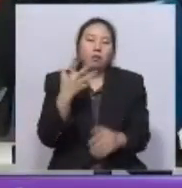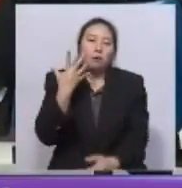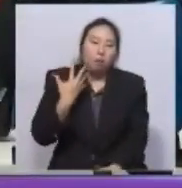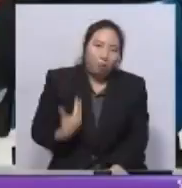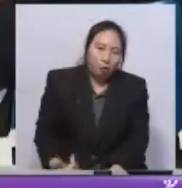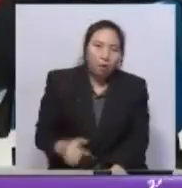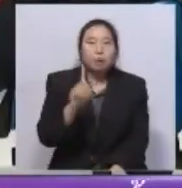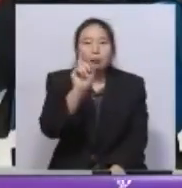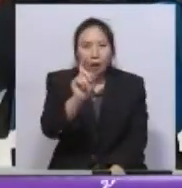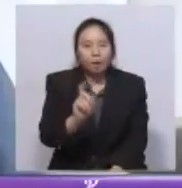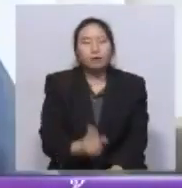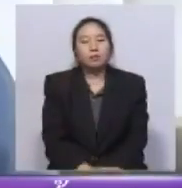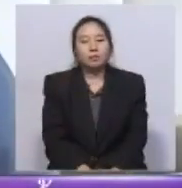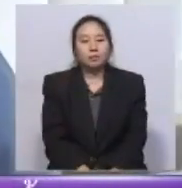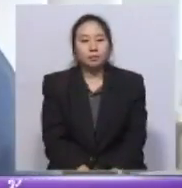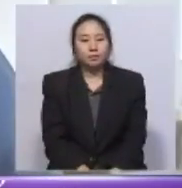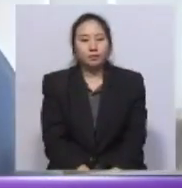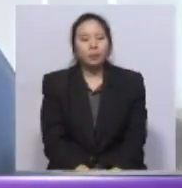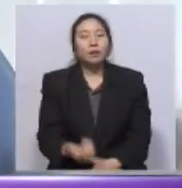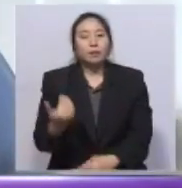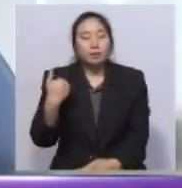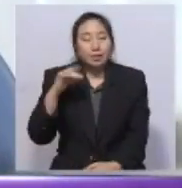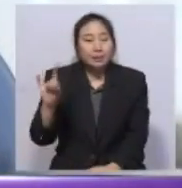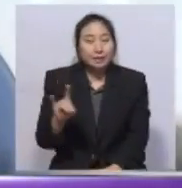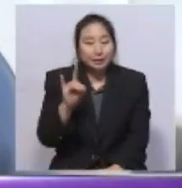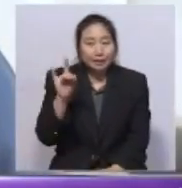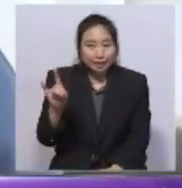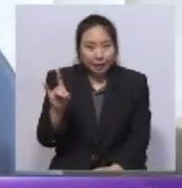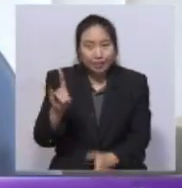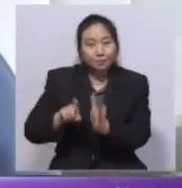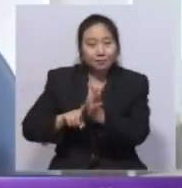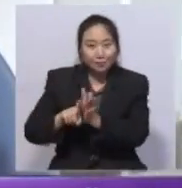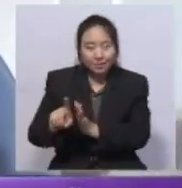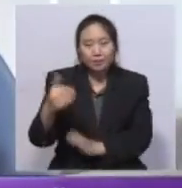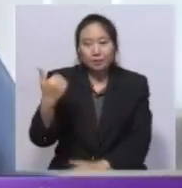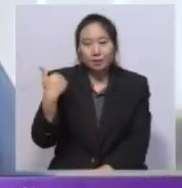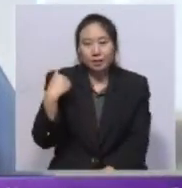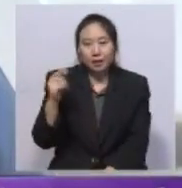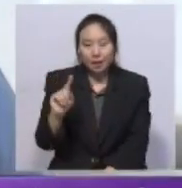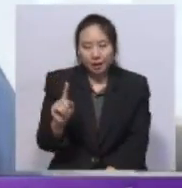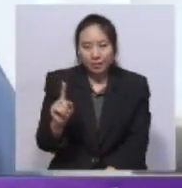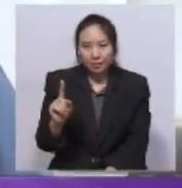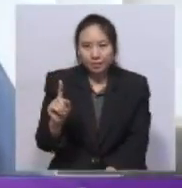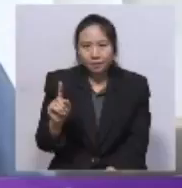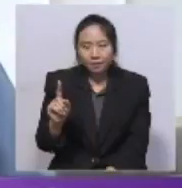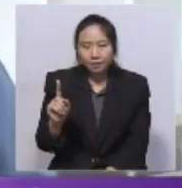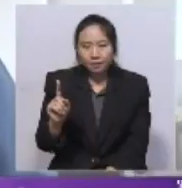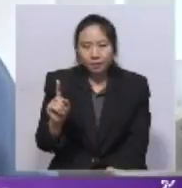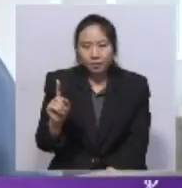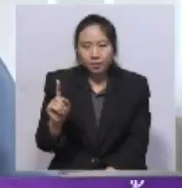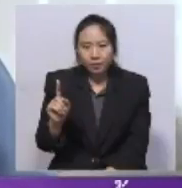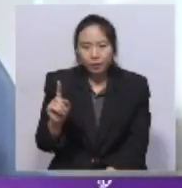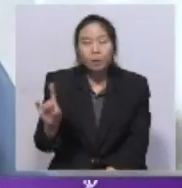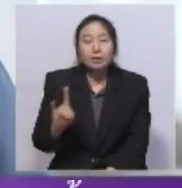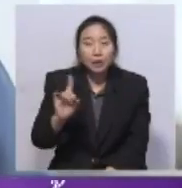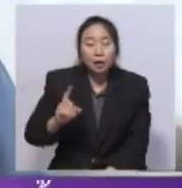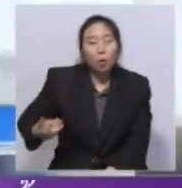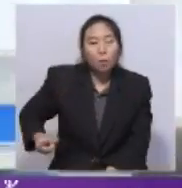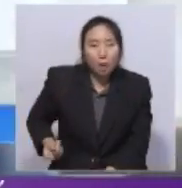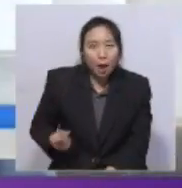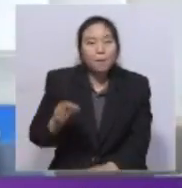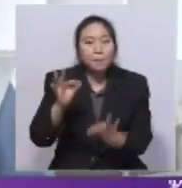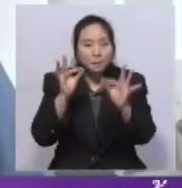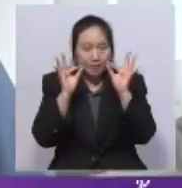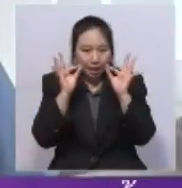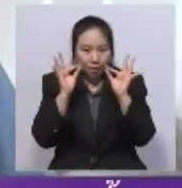ในที่สุด พวกนี้ก็จะมีสัตว์ที่เป็นบาหะก็คือมีที่มีสัตว์โรคในสัตว์ของกลุ่มหมากับกลุ่มแมวนะ